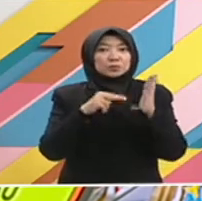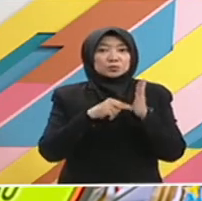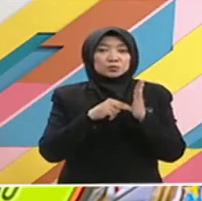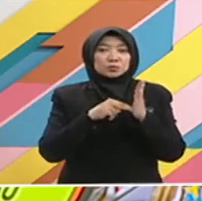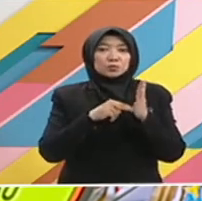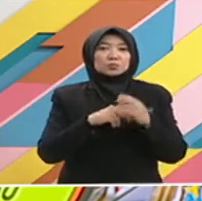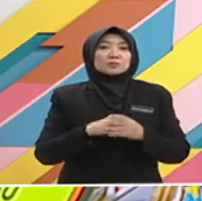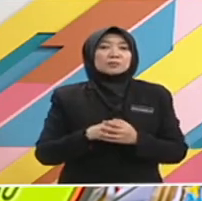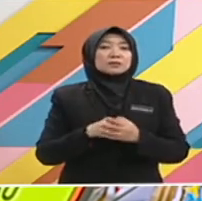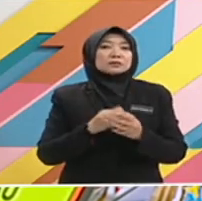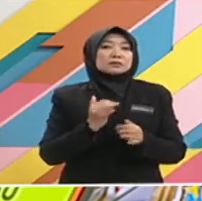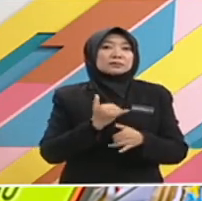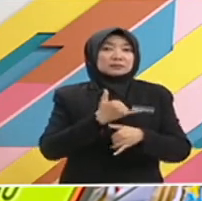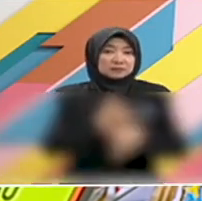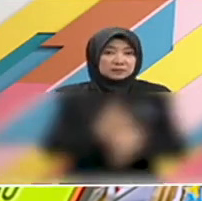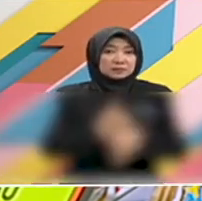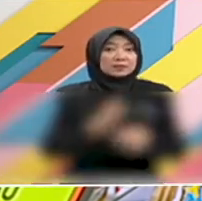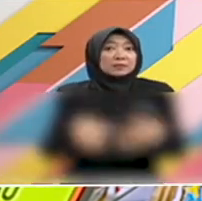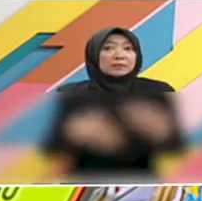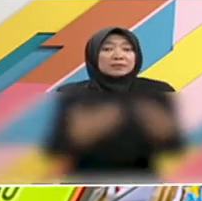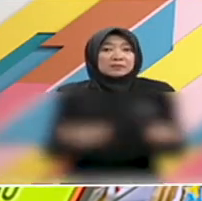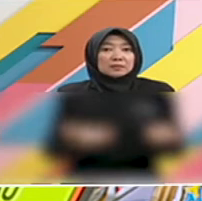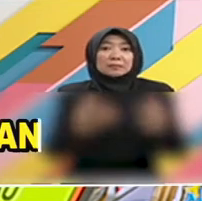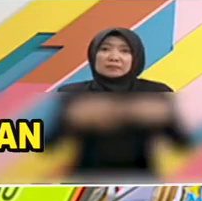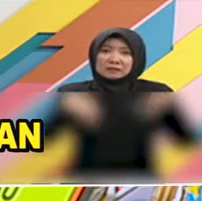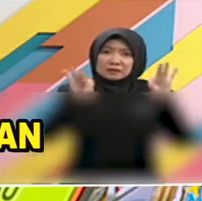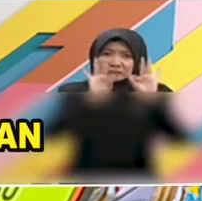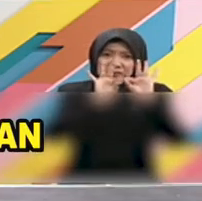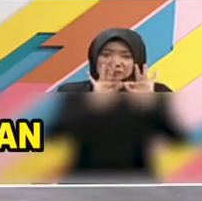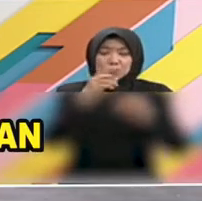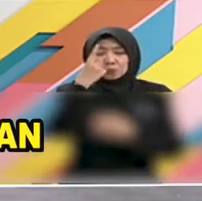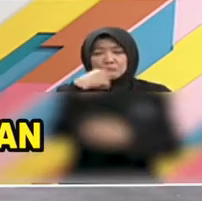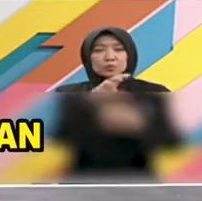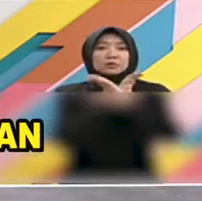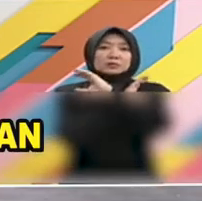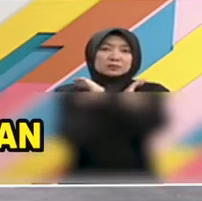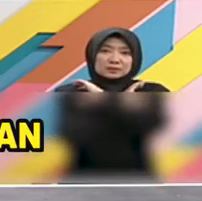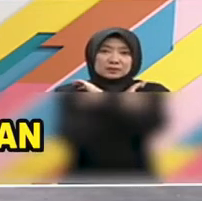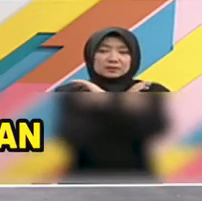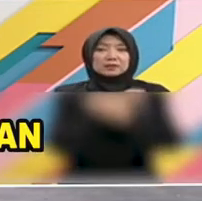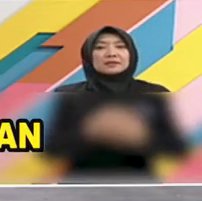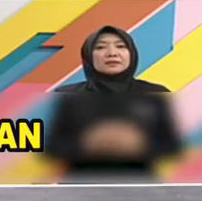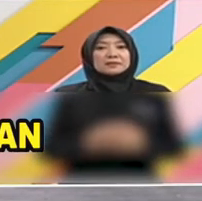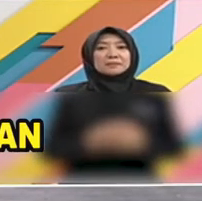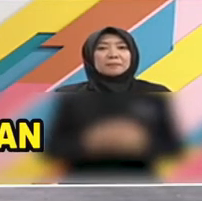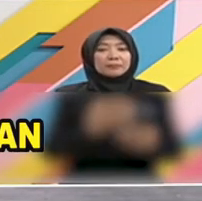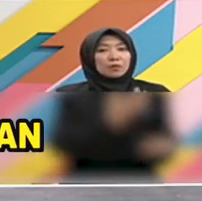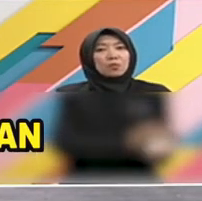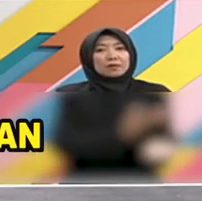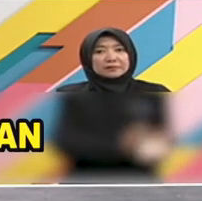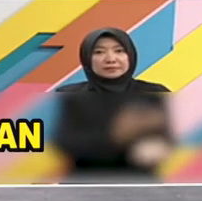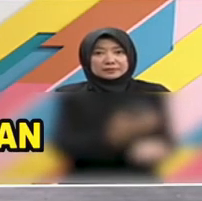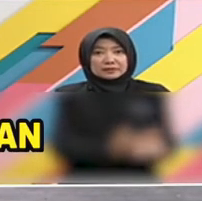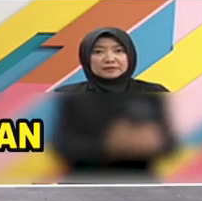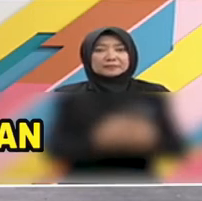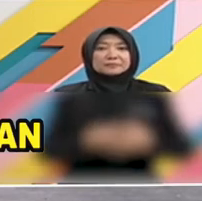Kenapa kita perlu mencintai seni budaya Malaysia ni? Oh, penting cikgu untuk kita cintai unsur seni ataupun warisan seni supaya ianya tidak